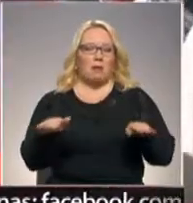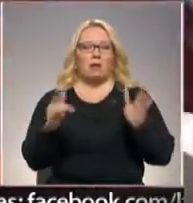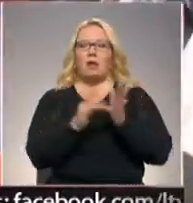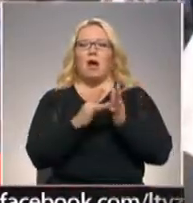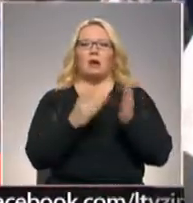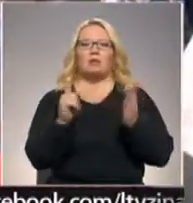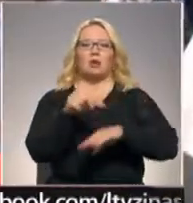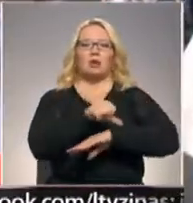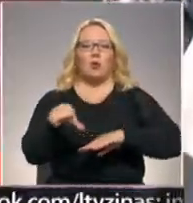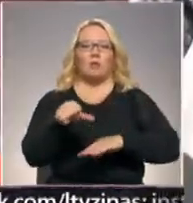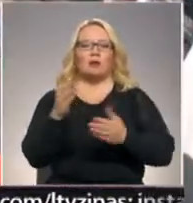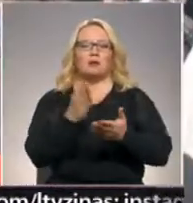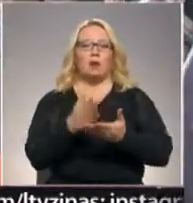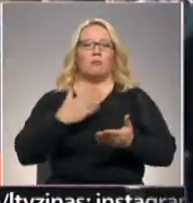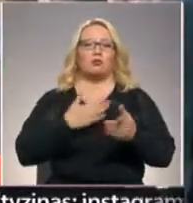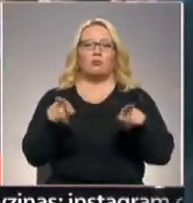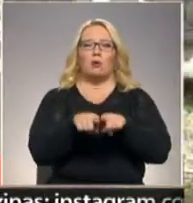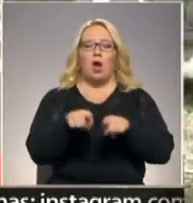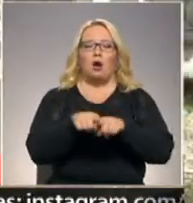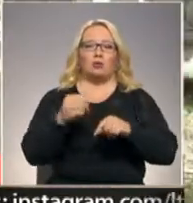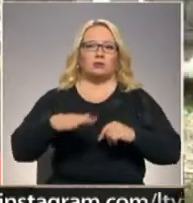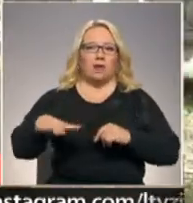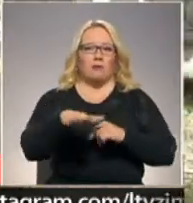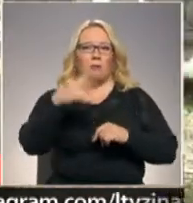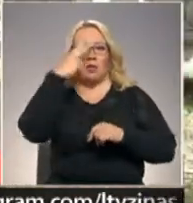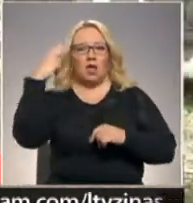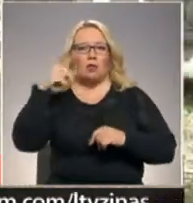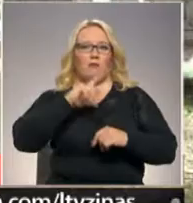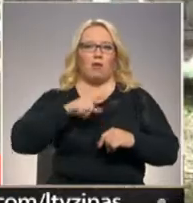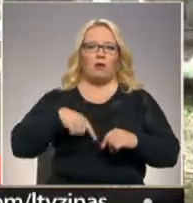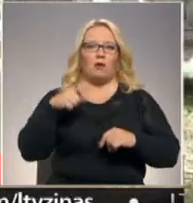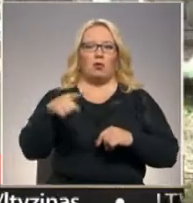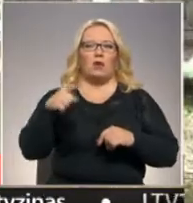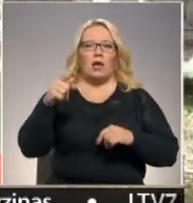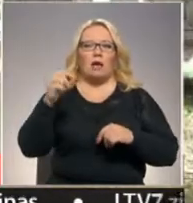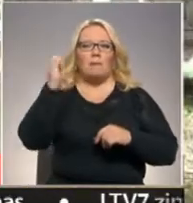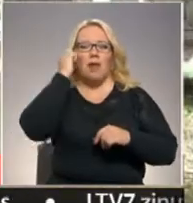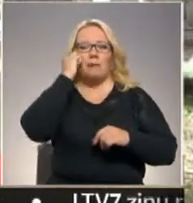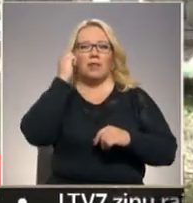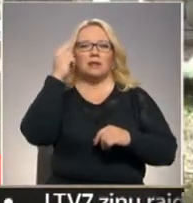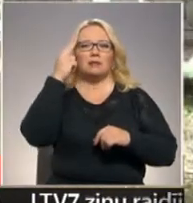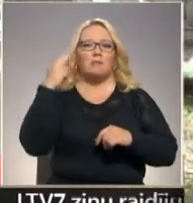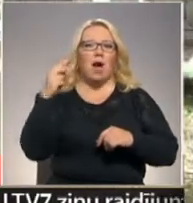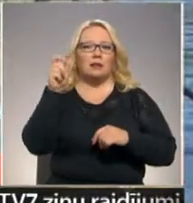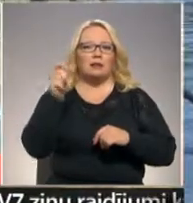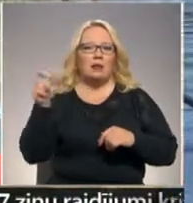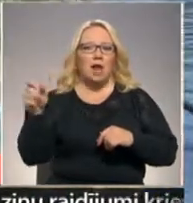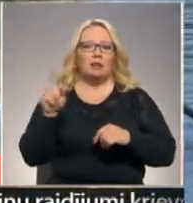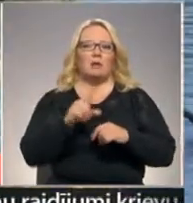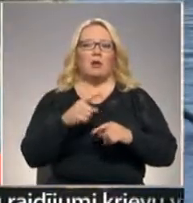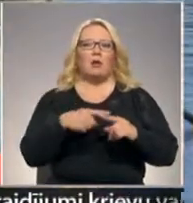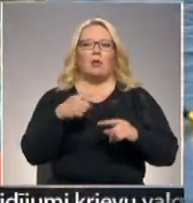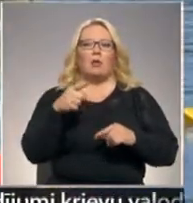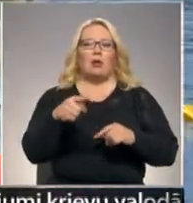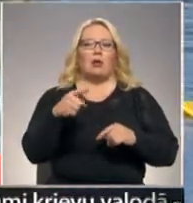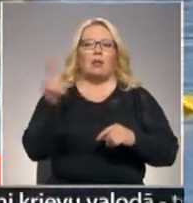būt robežas starp mūsu brāļu zemēm, Lietuvu un Latviju? Tur ir piemineklis partizāniem, tur latvieši un lietuvieši atdusas.